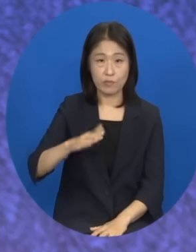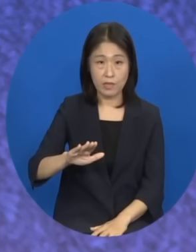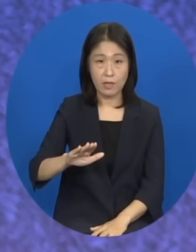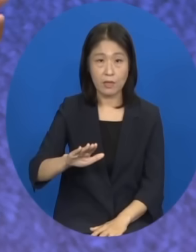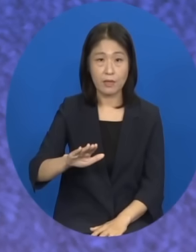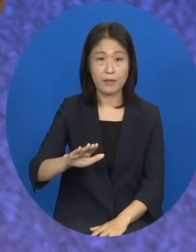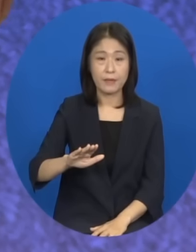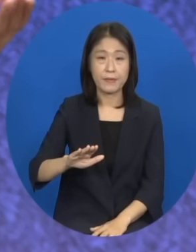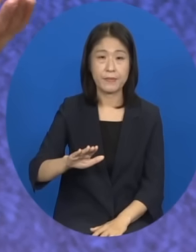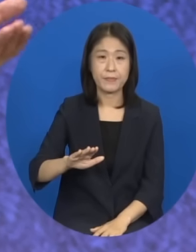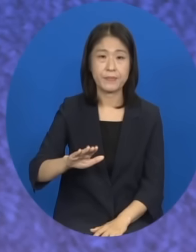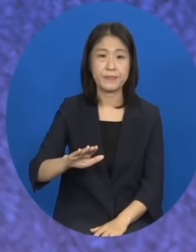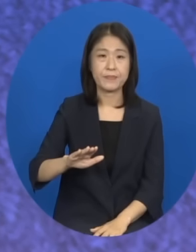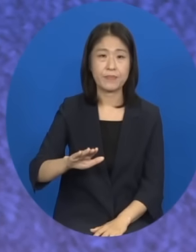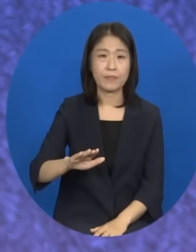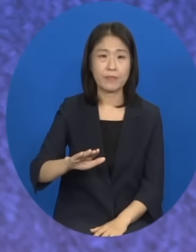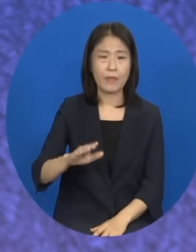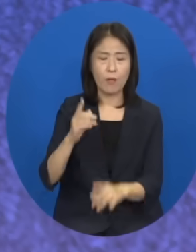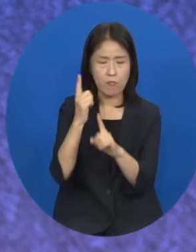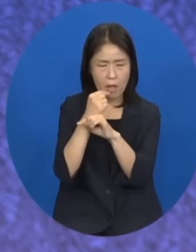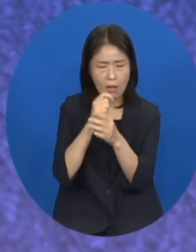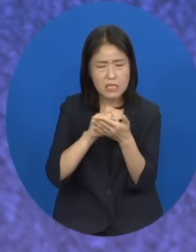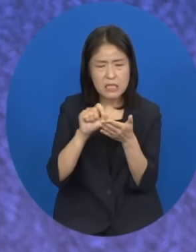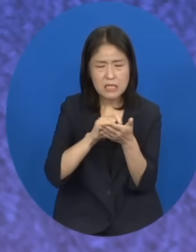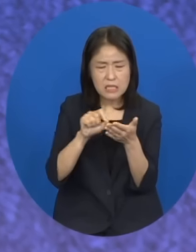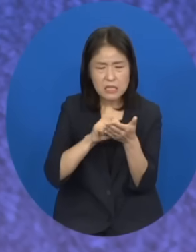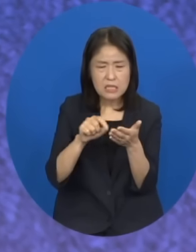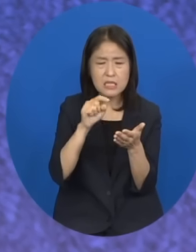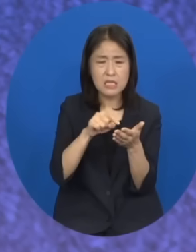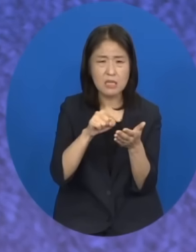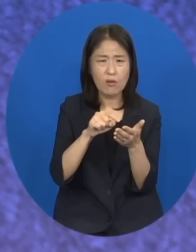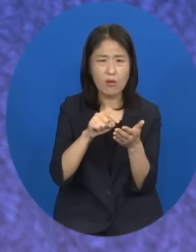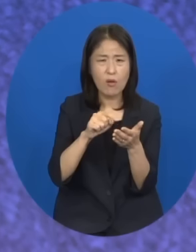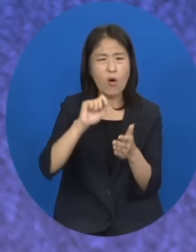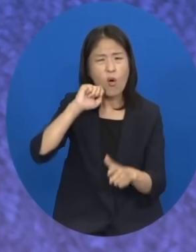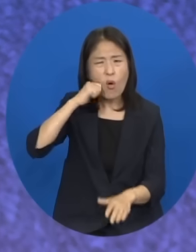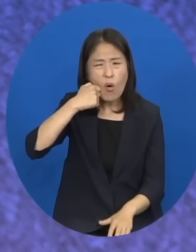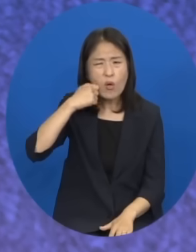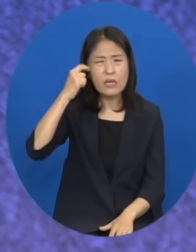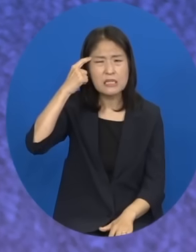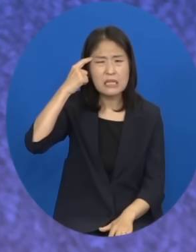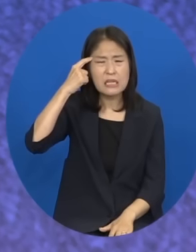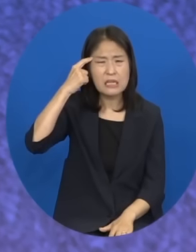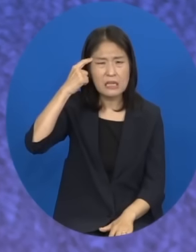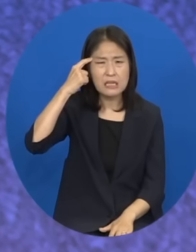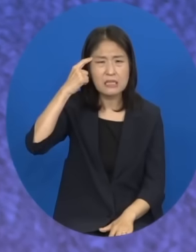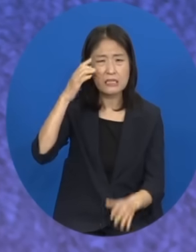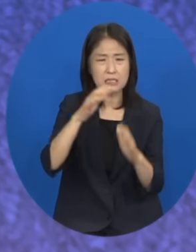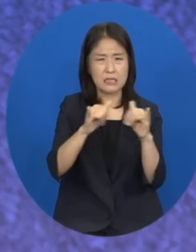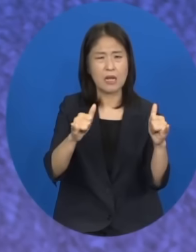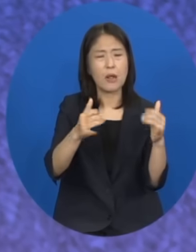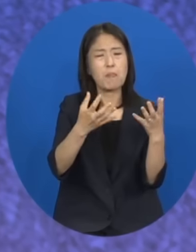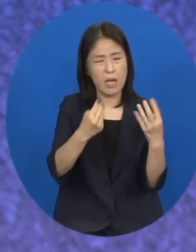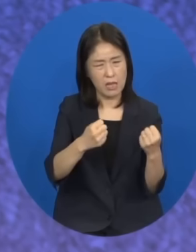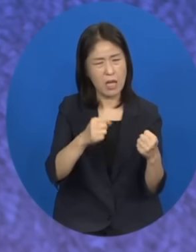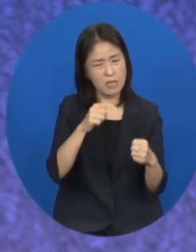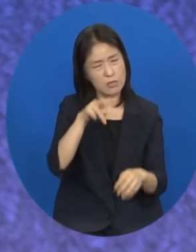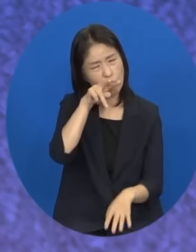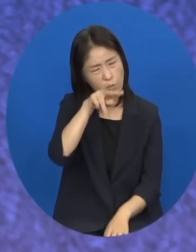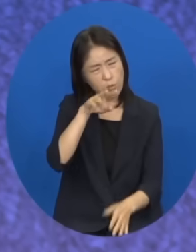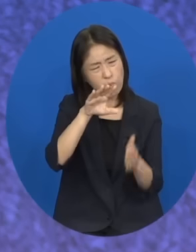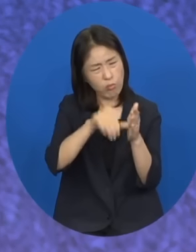여전히 일기를 쓰시는 것이 어려워하시는 교우들이 많이 계신 걸 보면서 좀 당황스럽기도